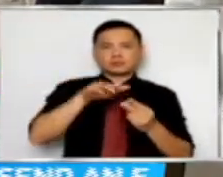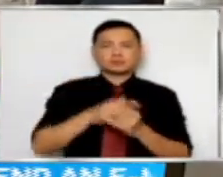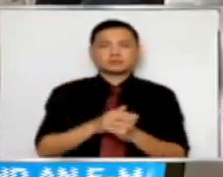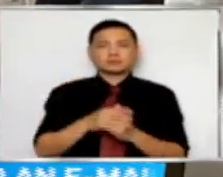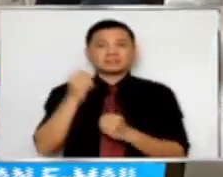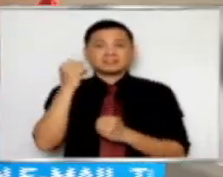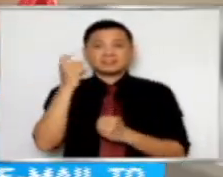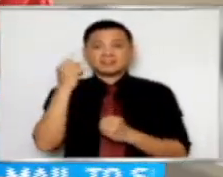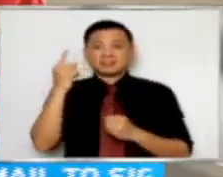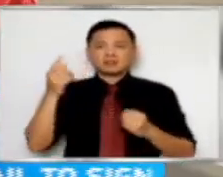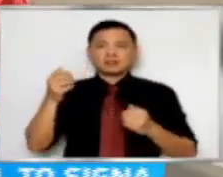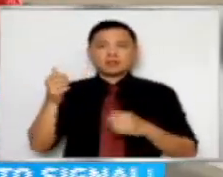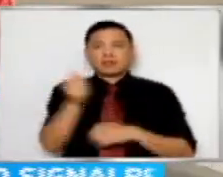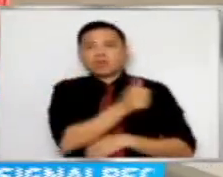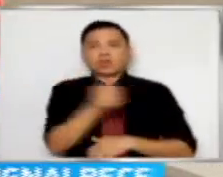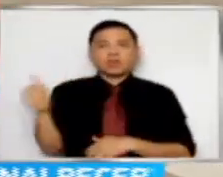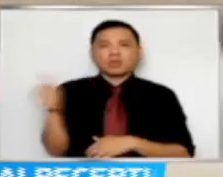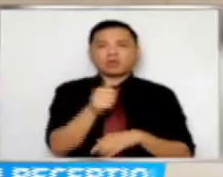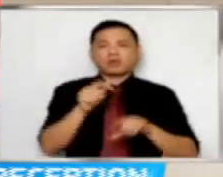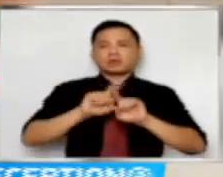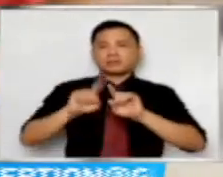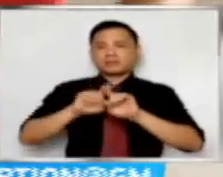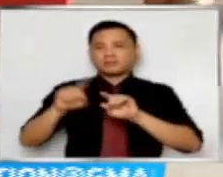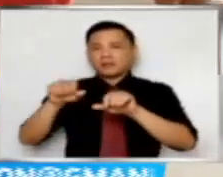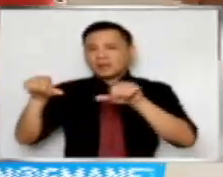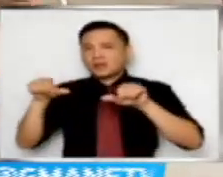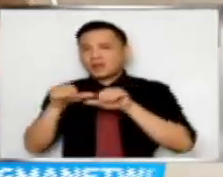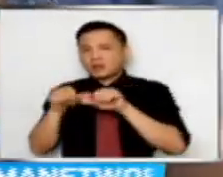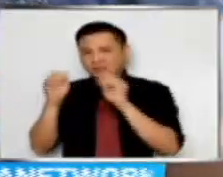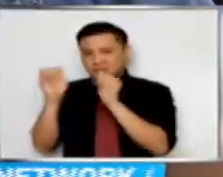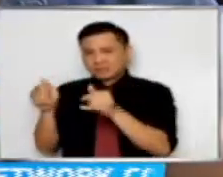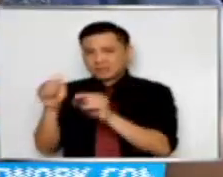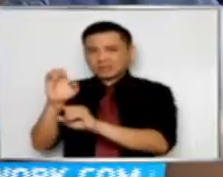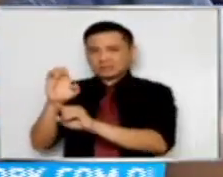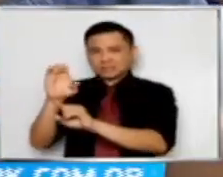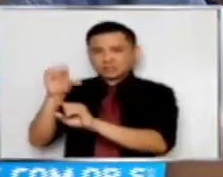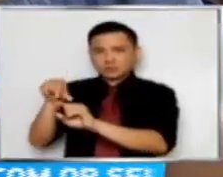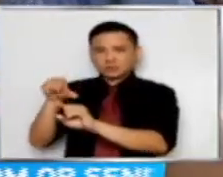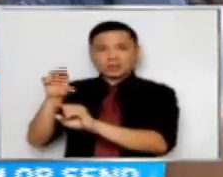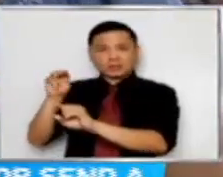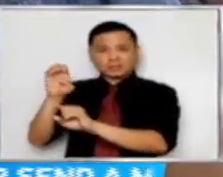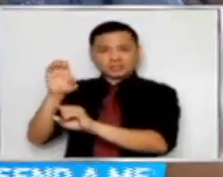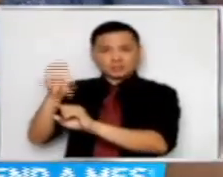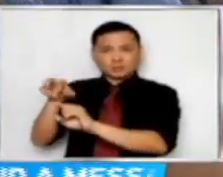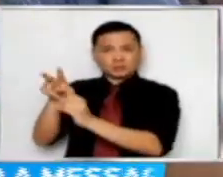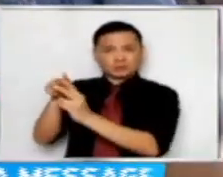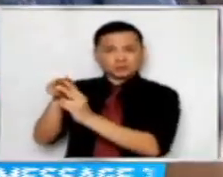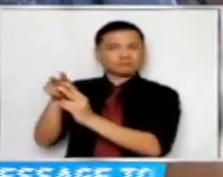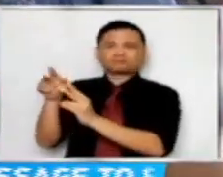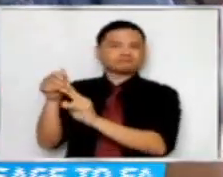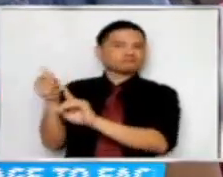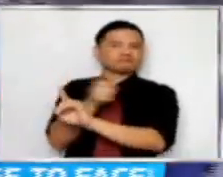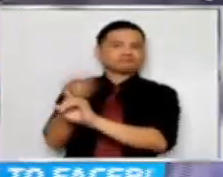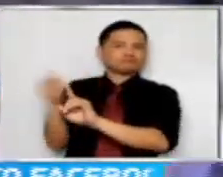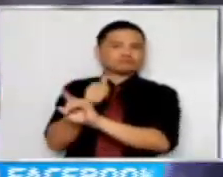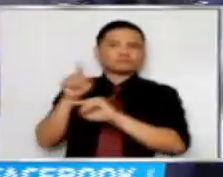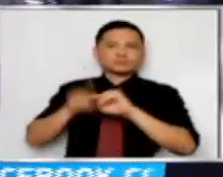o yung pagpasok sa mga lugar na nasa ECQ o MECQ. Basta dapat dala po ang vaccination